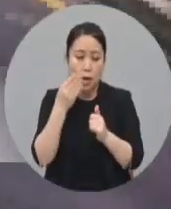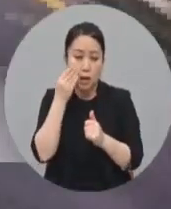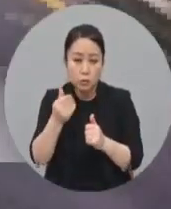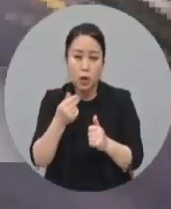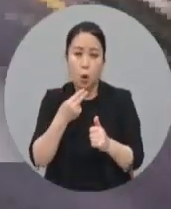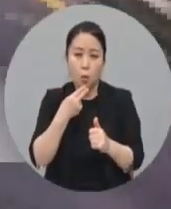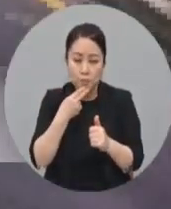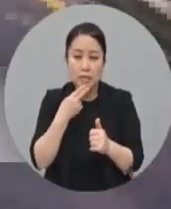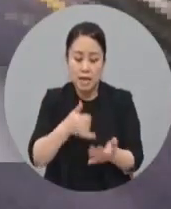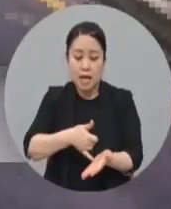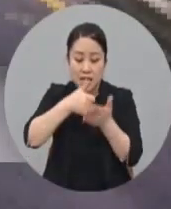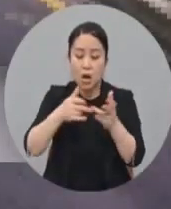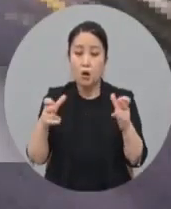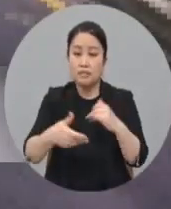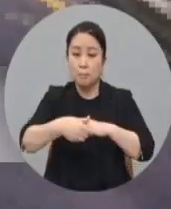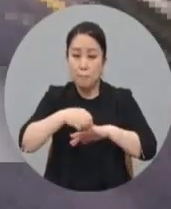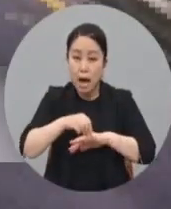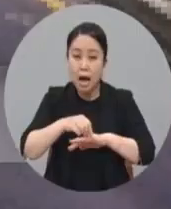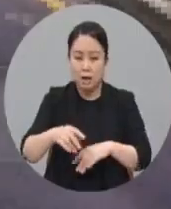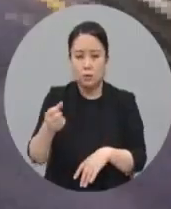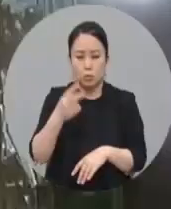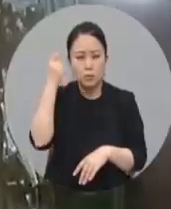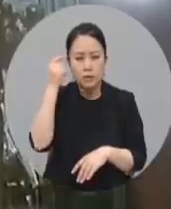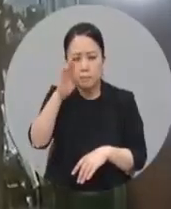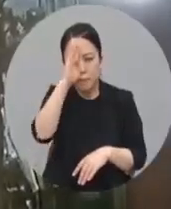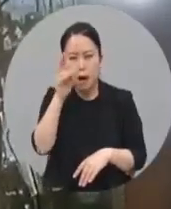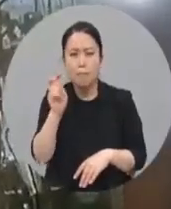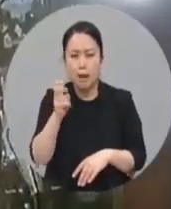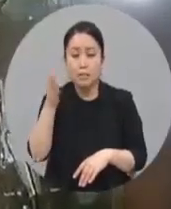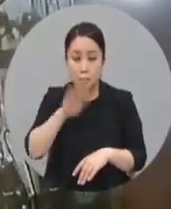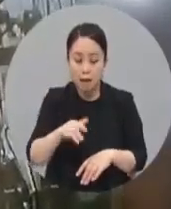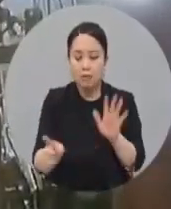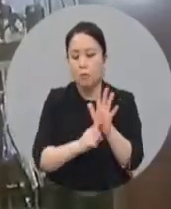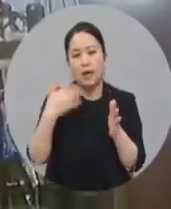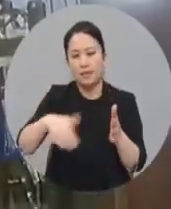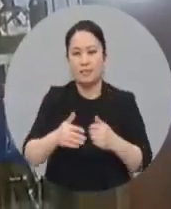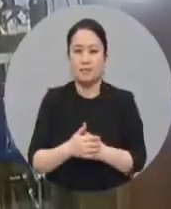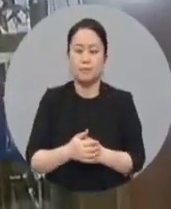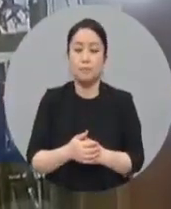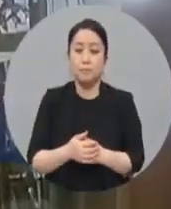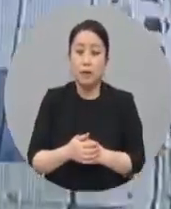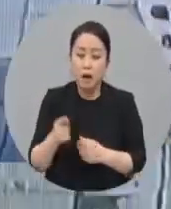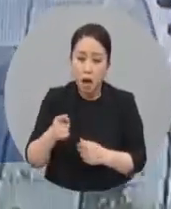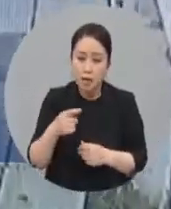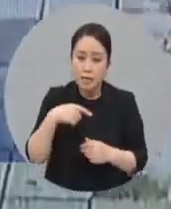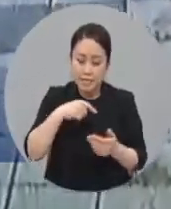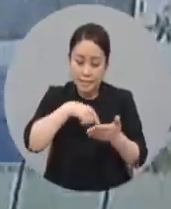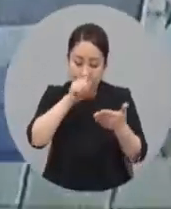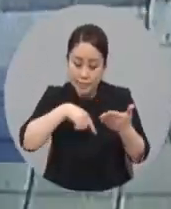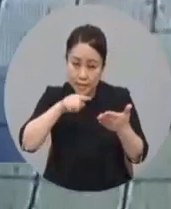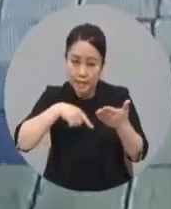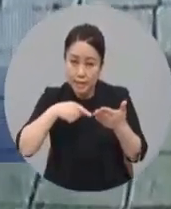가능성이 제기됐는데 검사 결과는 아직 공개되지 않았습니다. 체크리스트 급사하는 게 있습니다. 그래, 부스라고. 근데 수사